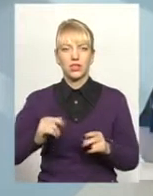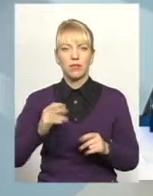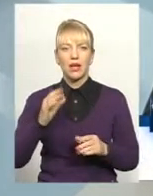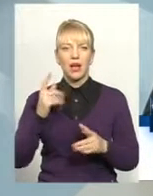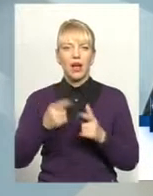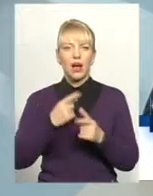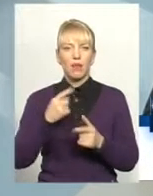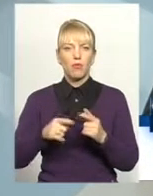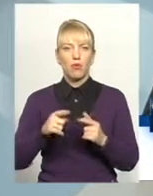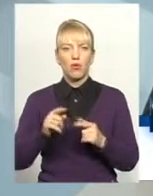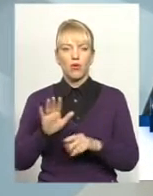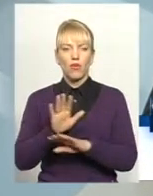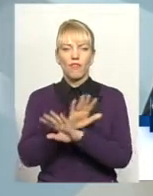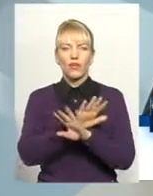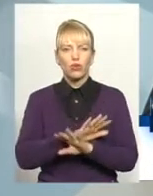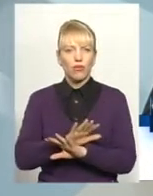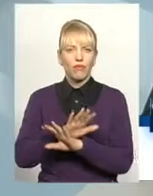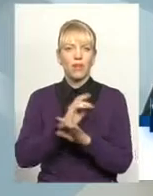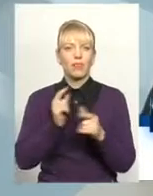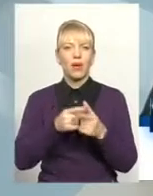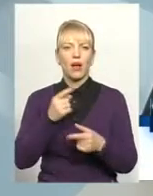вітровими, біогазовими,